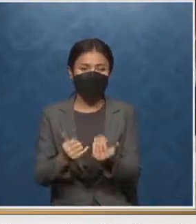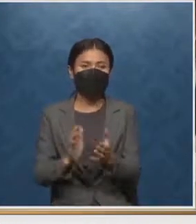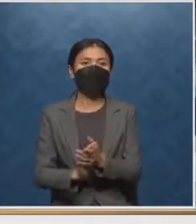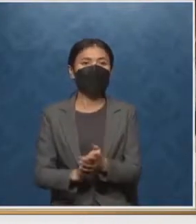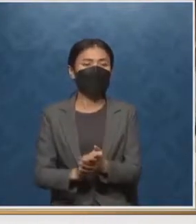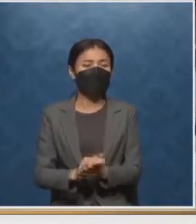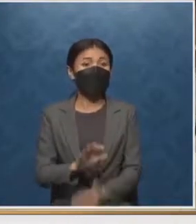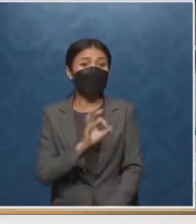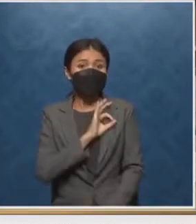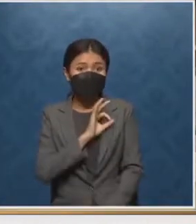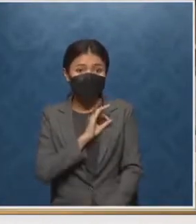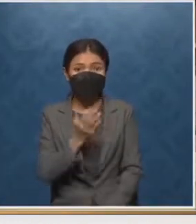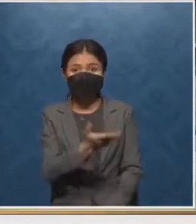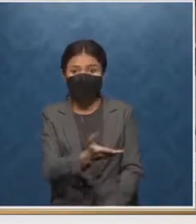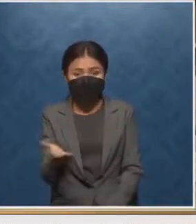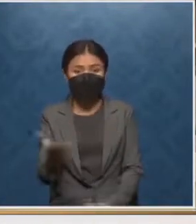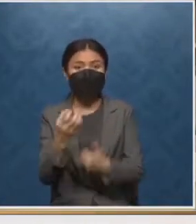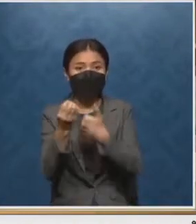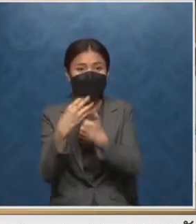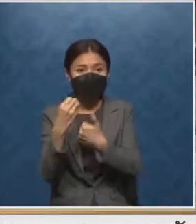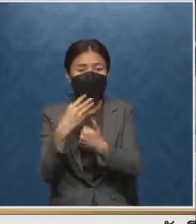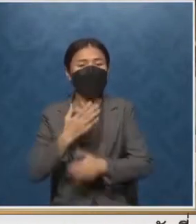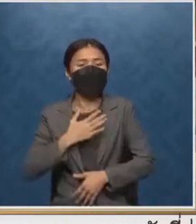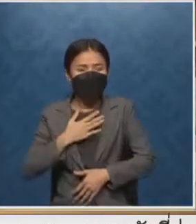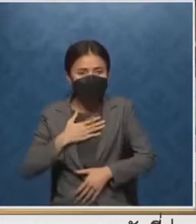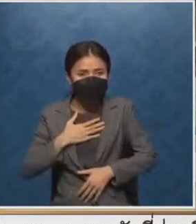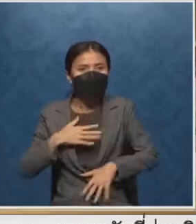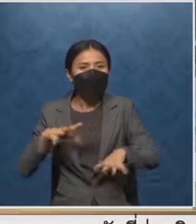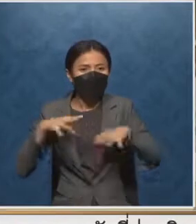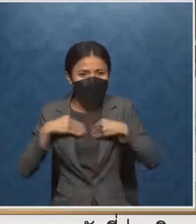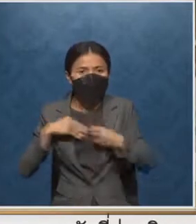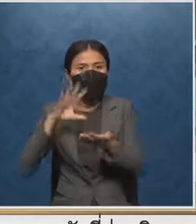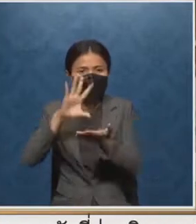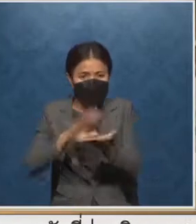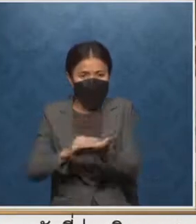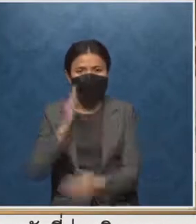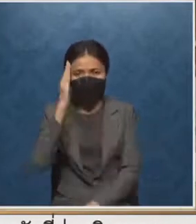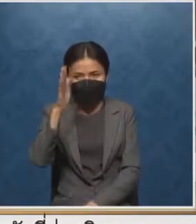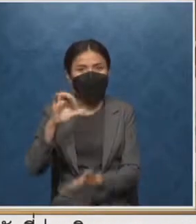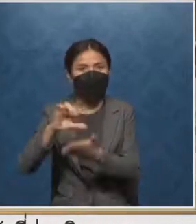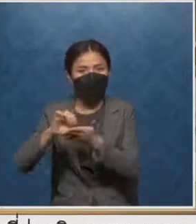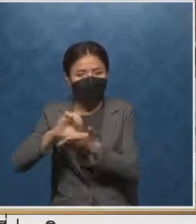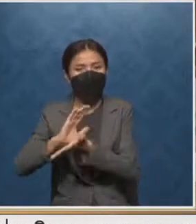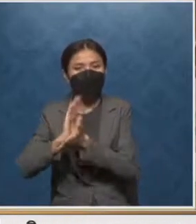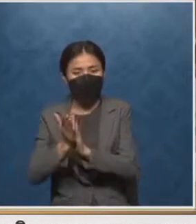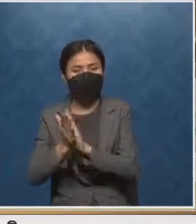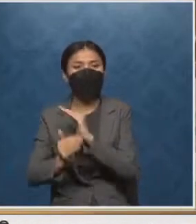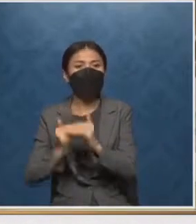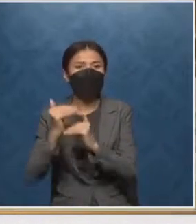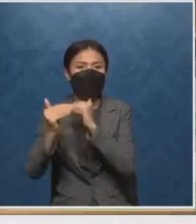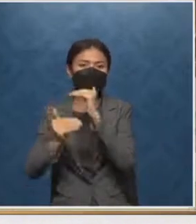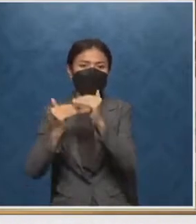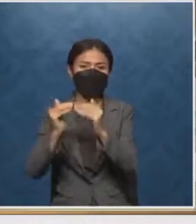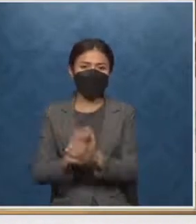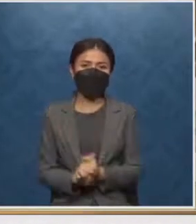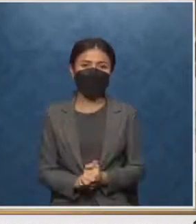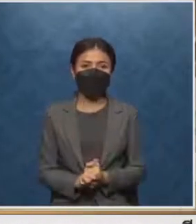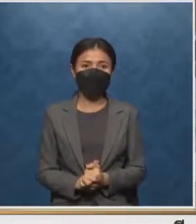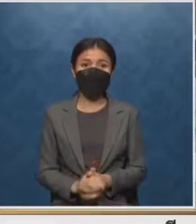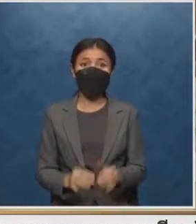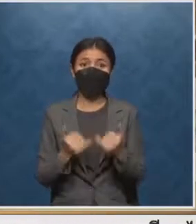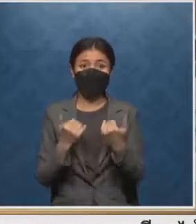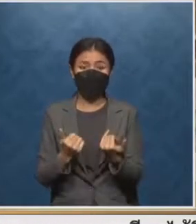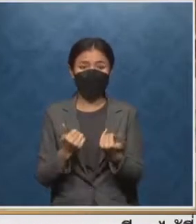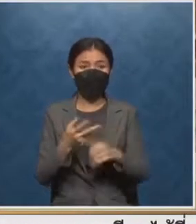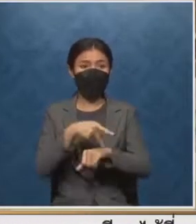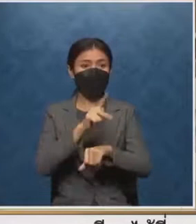ำของสมาชิกเพื่อนำไปปรับปรุงพัฒนาการดำเนินงานให้มีความก้าวหน้าต่อไปในเบื้องต้นนี้ขอขอบพระคุณท่านประ